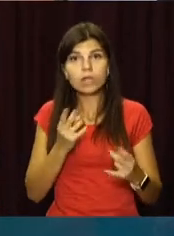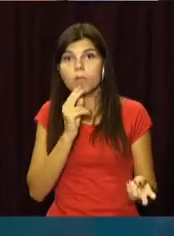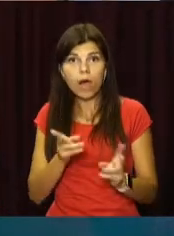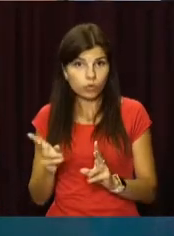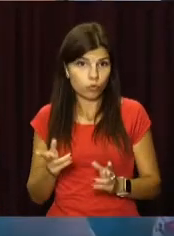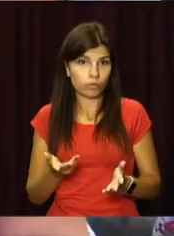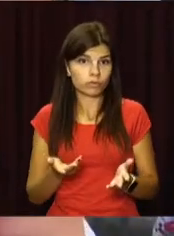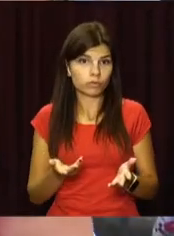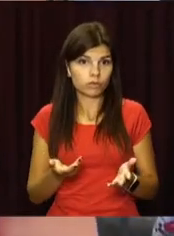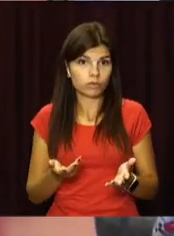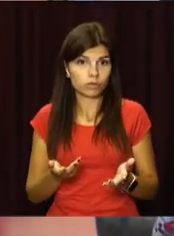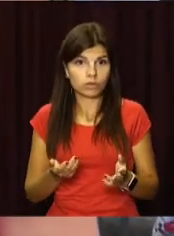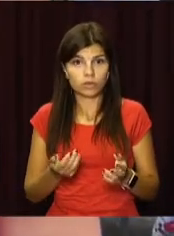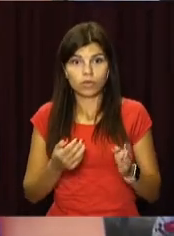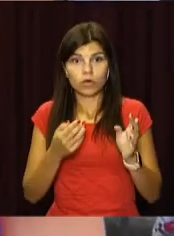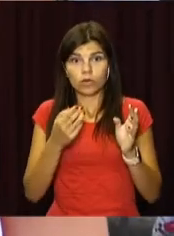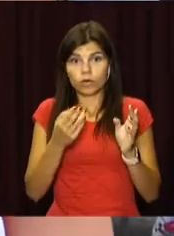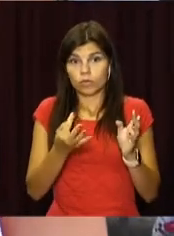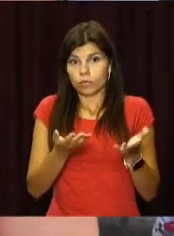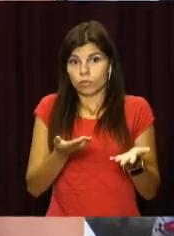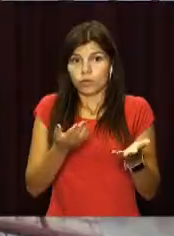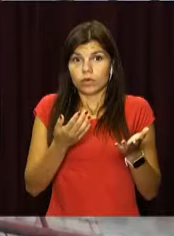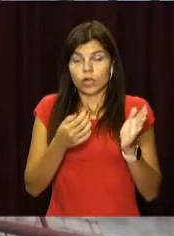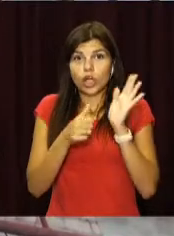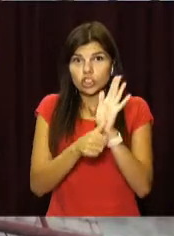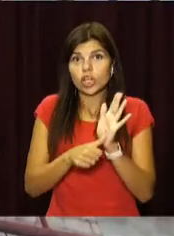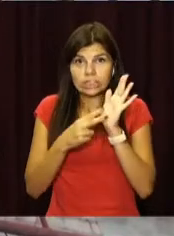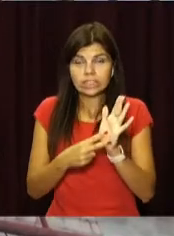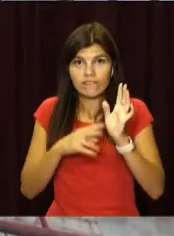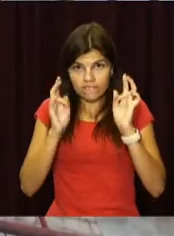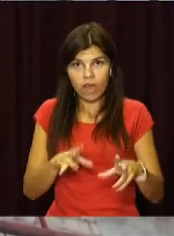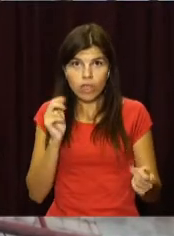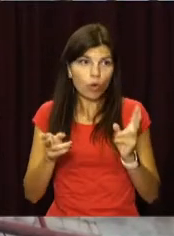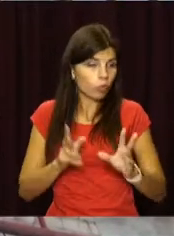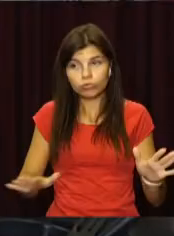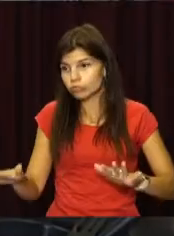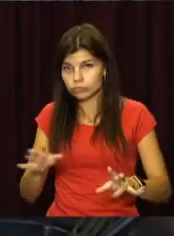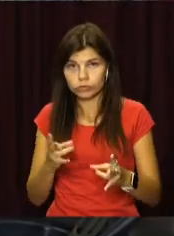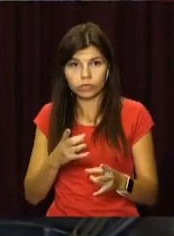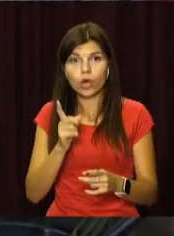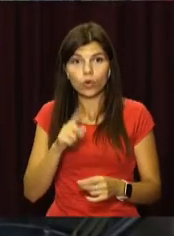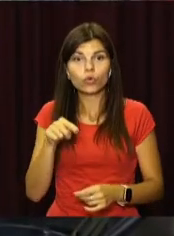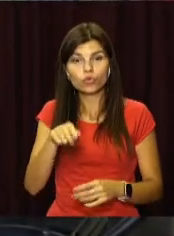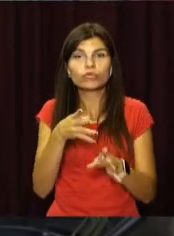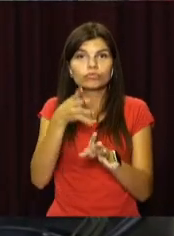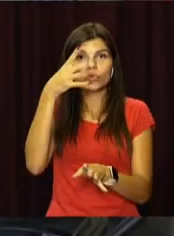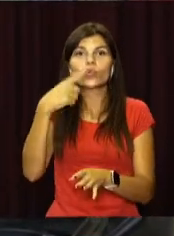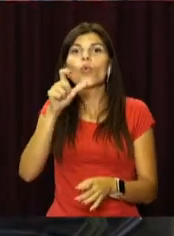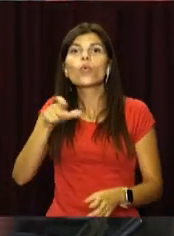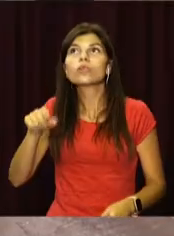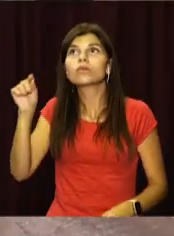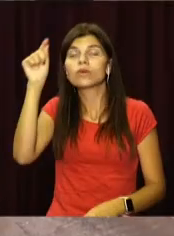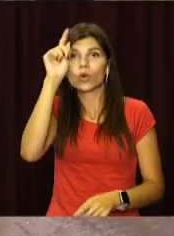готувати. Часов по 6, по 7, тільки на кухні. Так само на електропічках готують інші мешканці цього будинку.